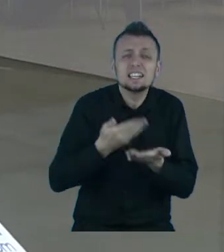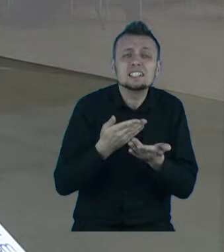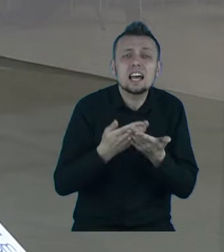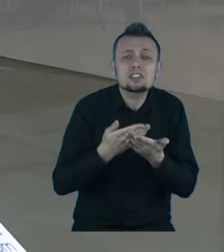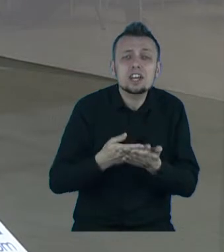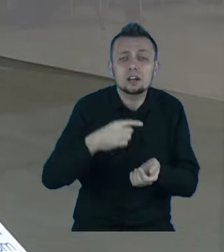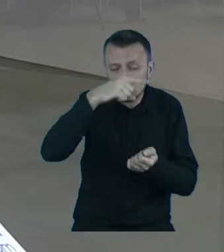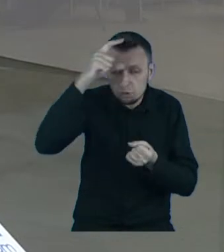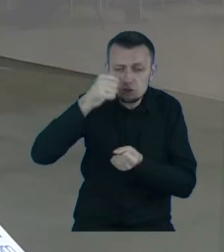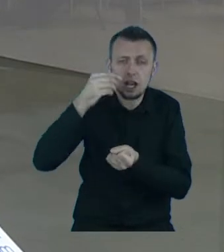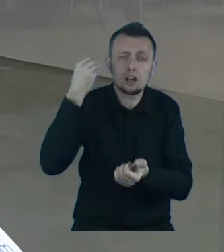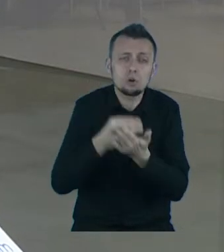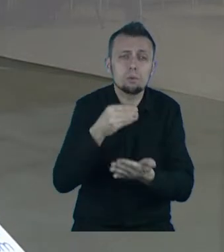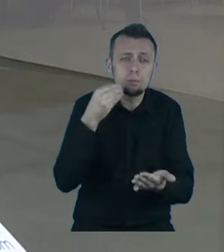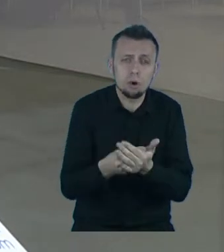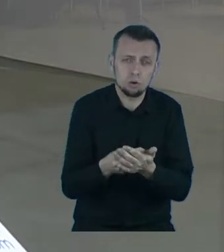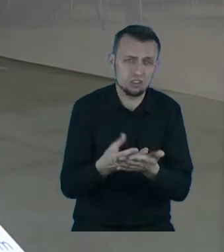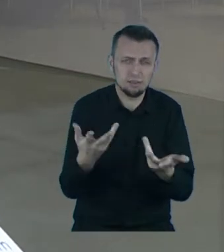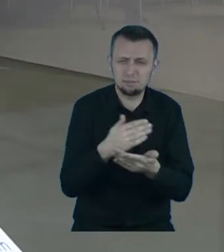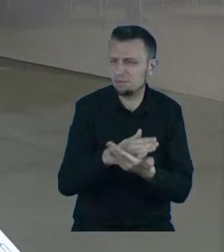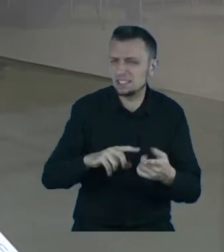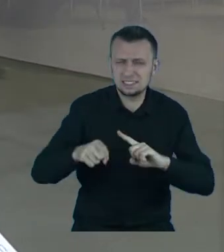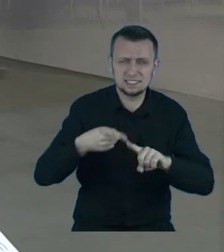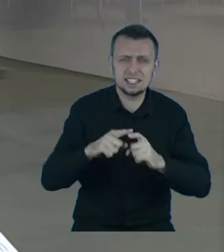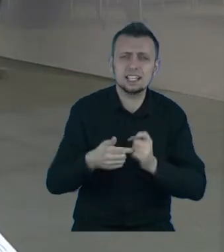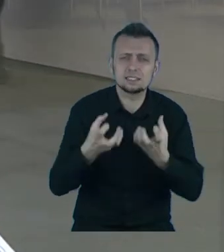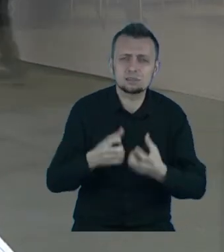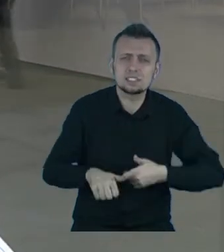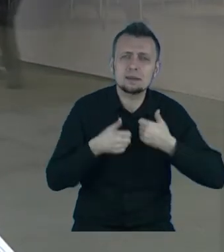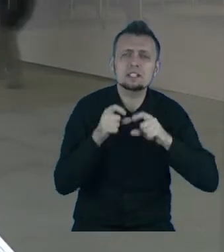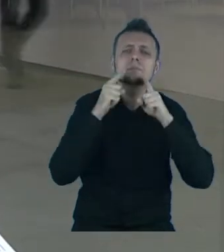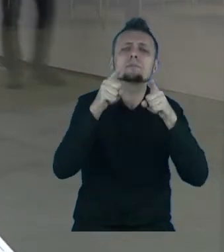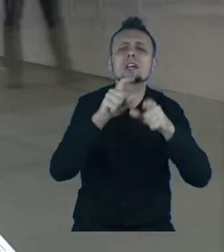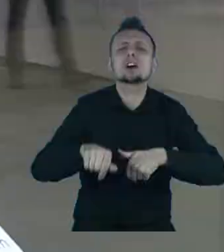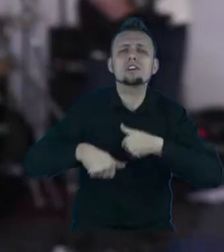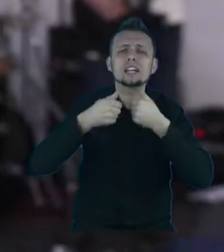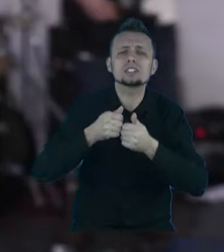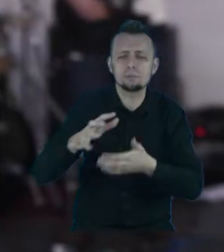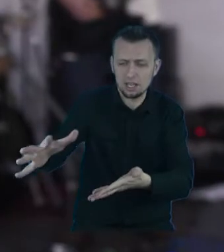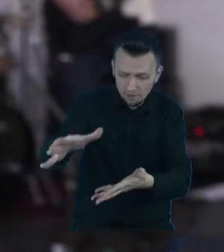na krzywdę zwierzaków i na to, że naprawdę warto pomagać.